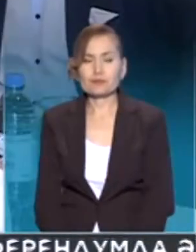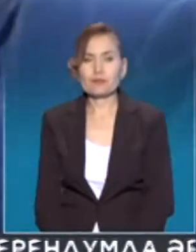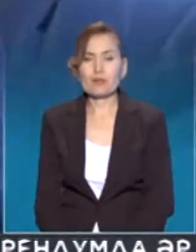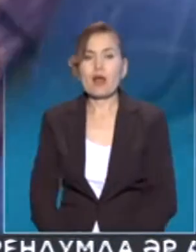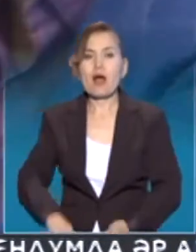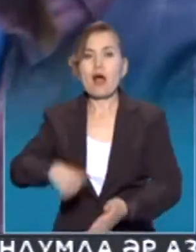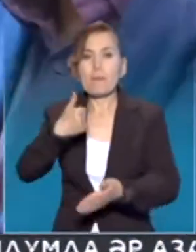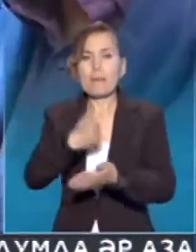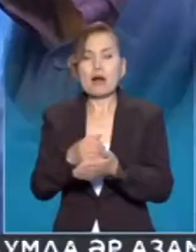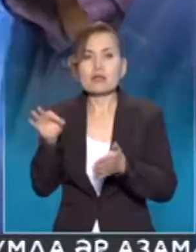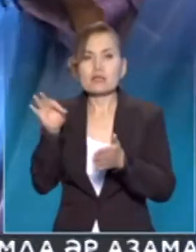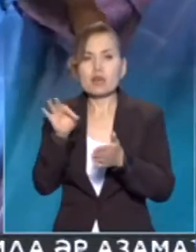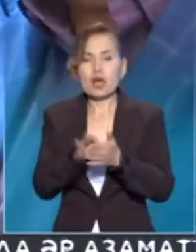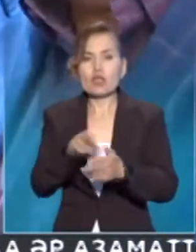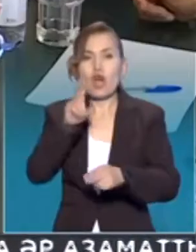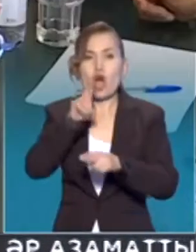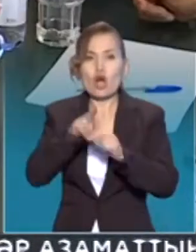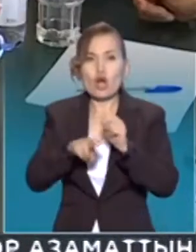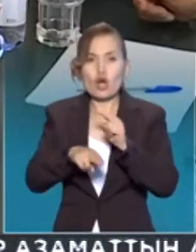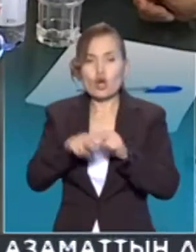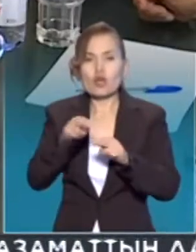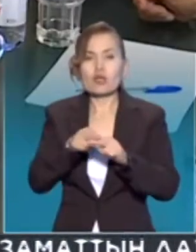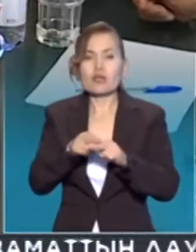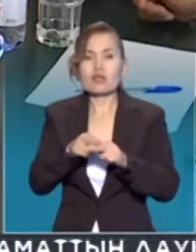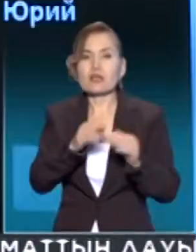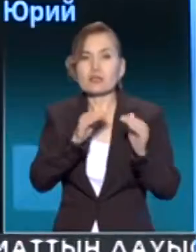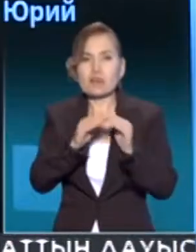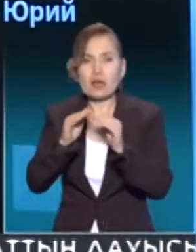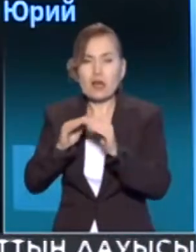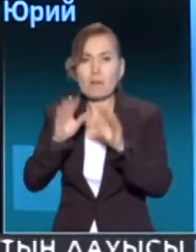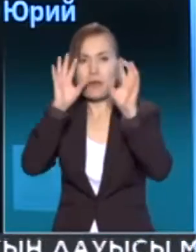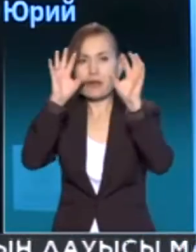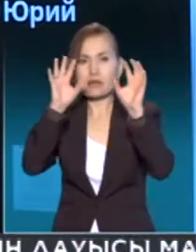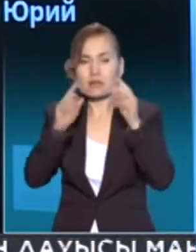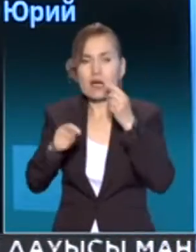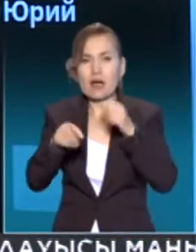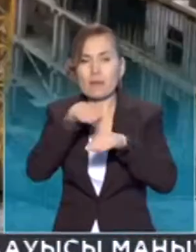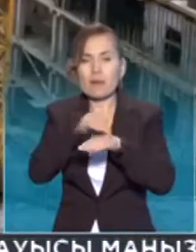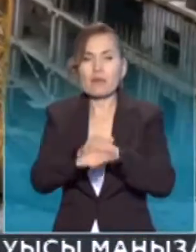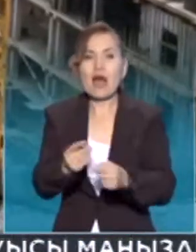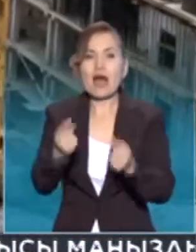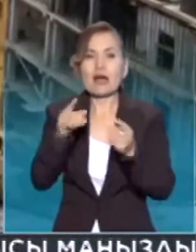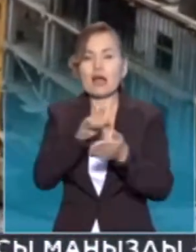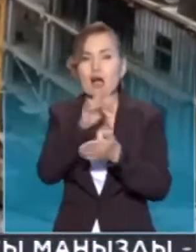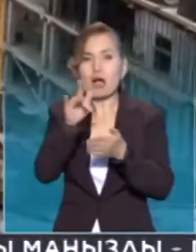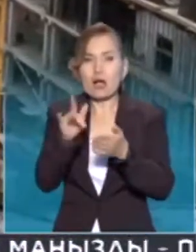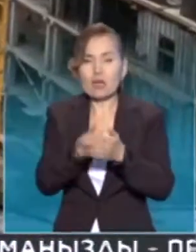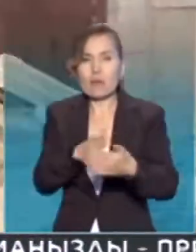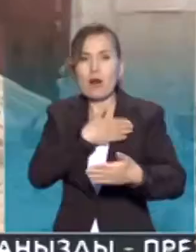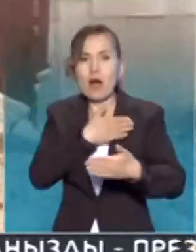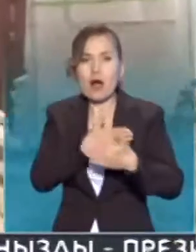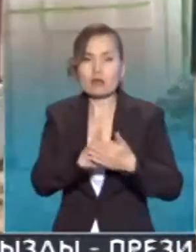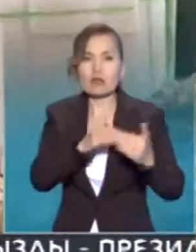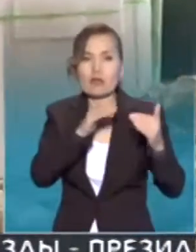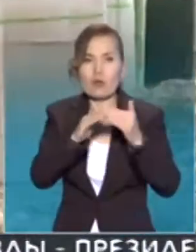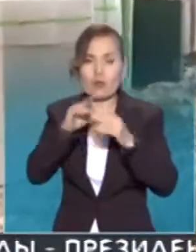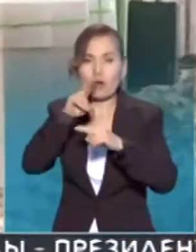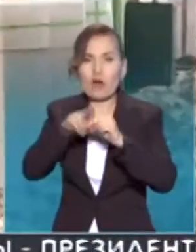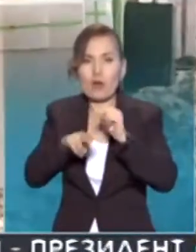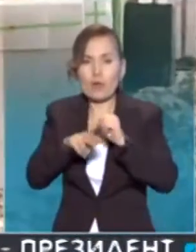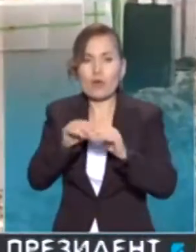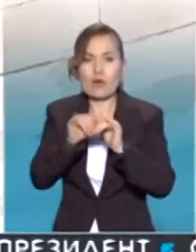Басты мақсат құрылыс саласындағы заң бұзушылықтарды жою. Бүгінде еліміздің ірі қалаларында ауқымды құрылыс жұмыстары тынымсыз жүріп жатыр.